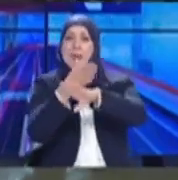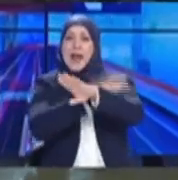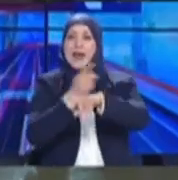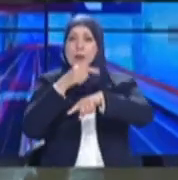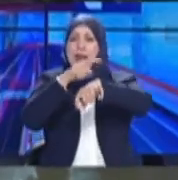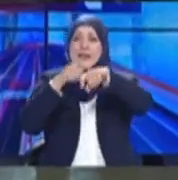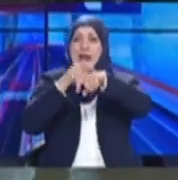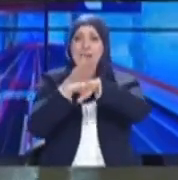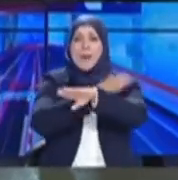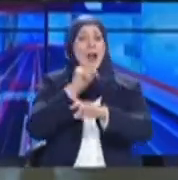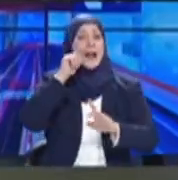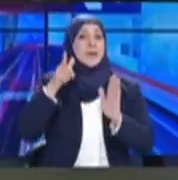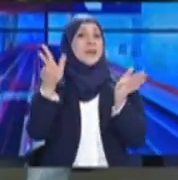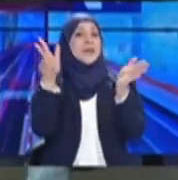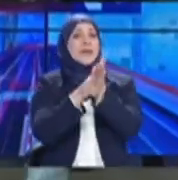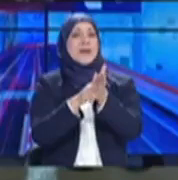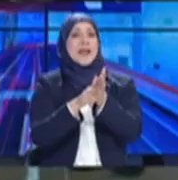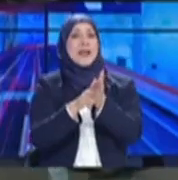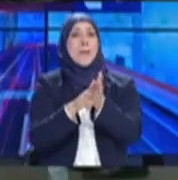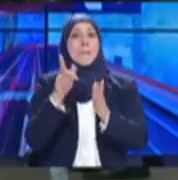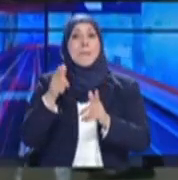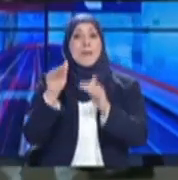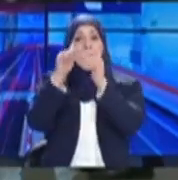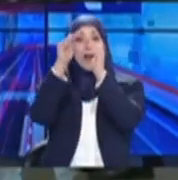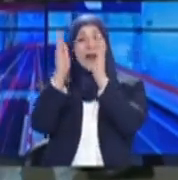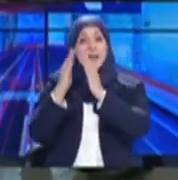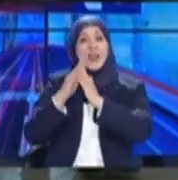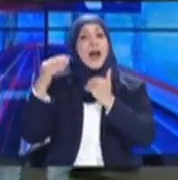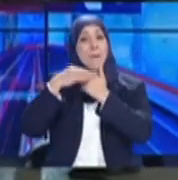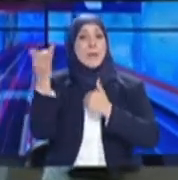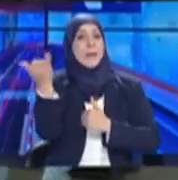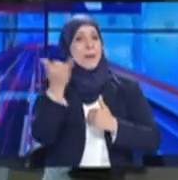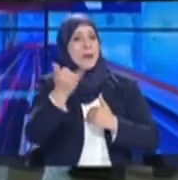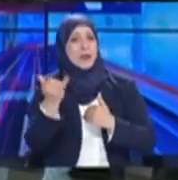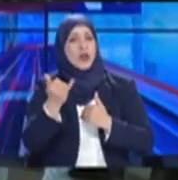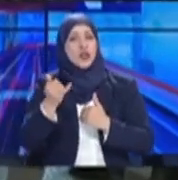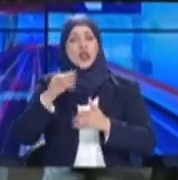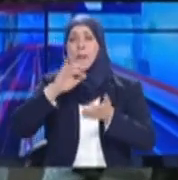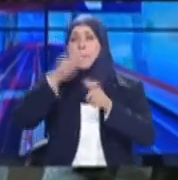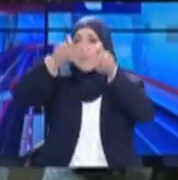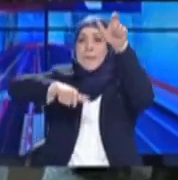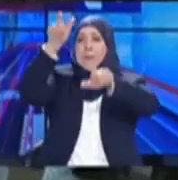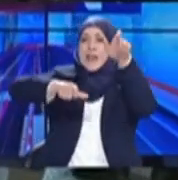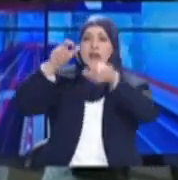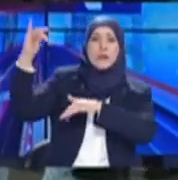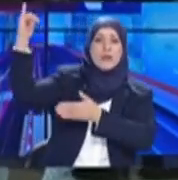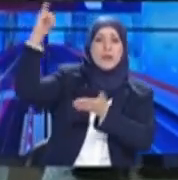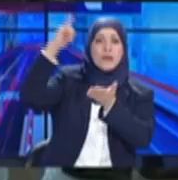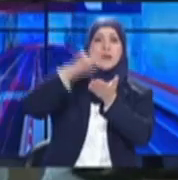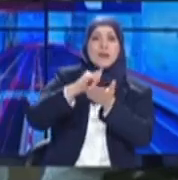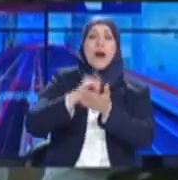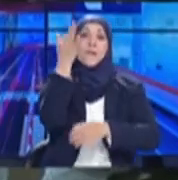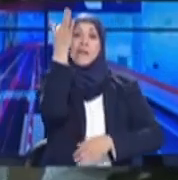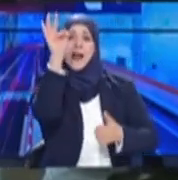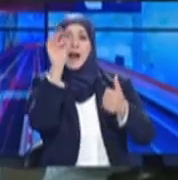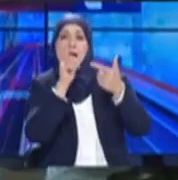الالتزام خاصه بالحاجه والعزل الصحي لمجموعه من العائدين من الخارج خاصه وفرنسا